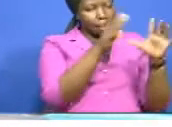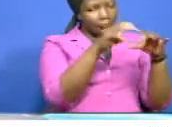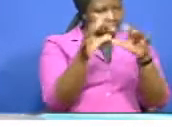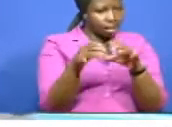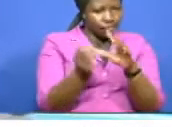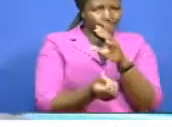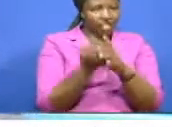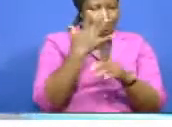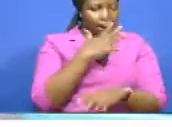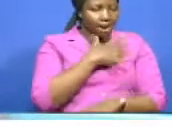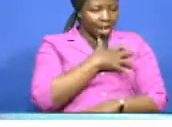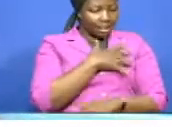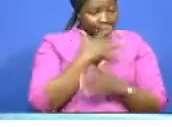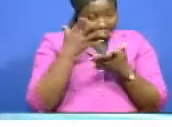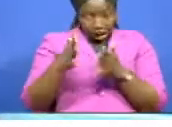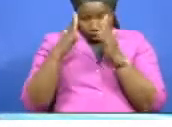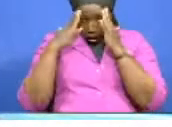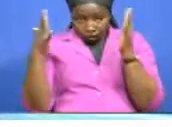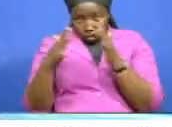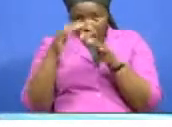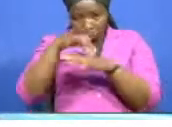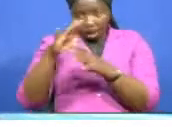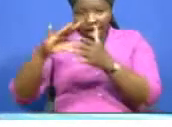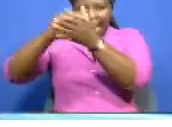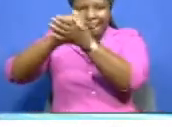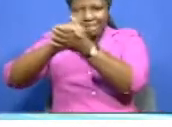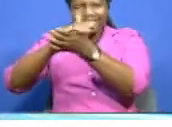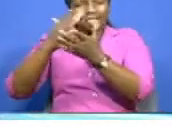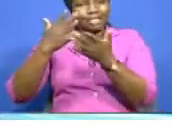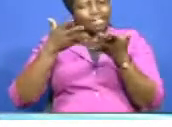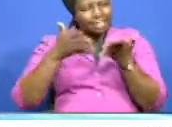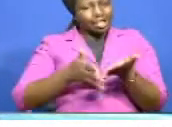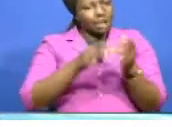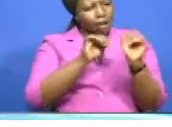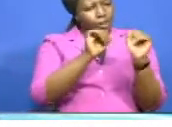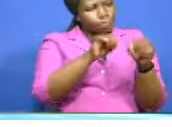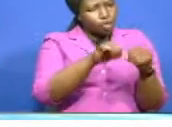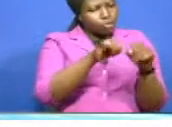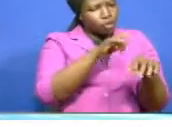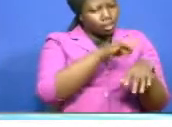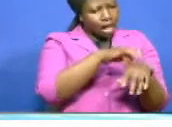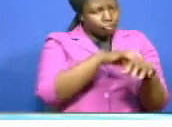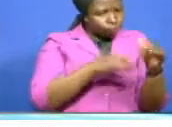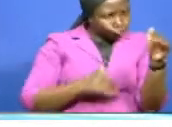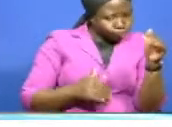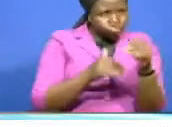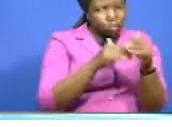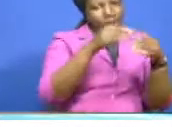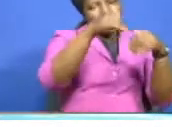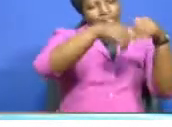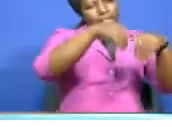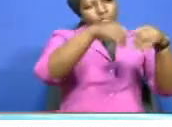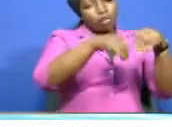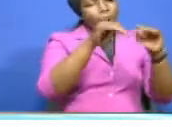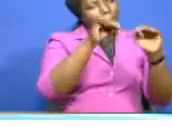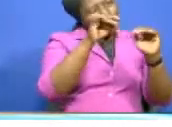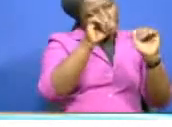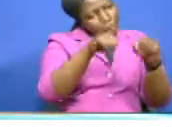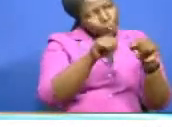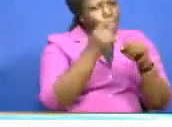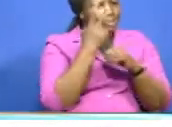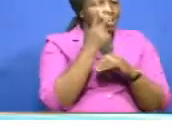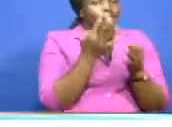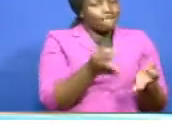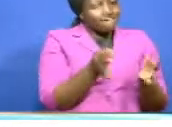tunaangalia handshake. Je, kuna uwezekano ya kwamba wakati ambapo tunaelekea katika uchaguzi tutashuhudia kwamba ni rasmi sasa hivi kuna